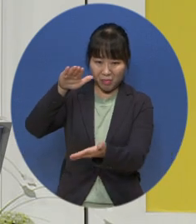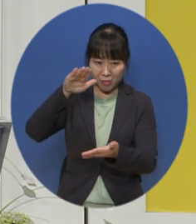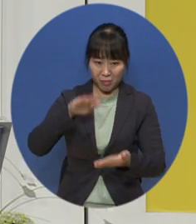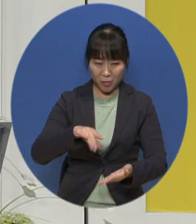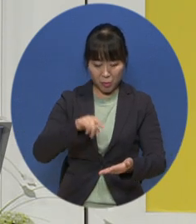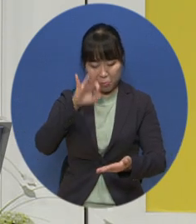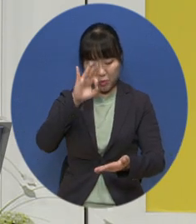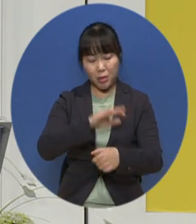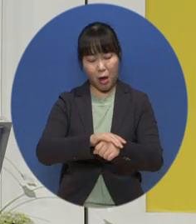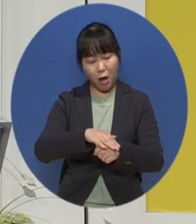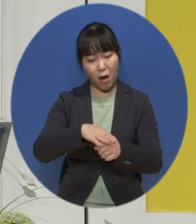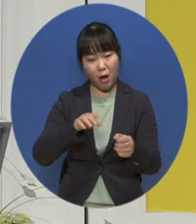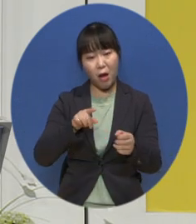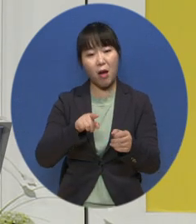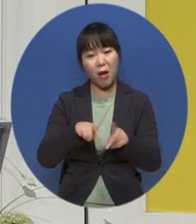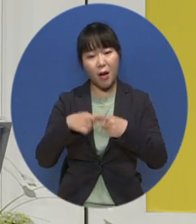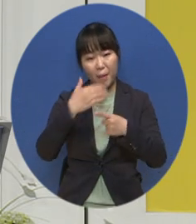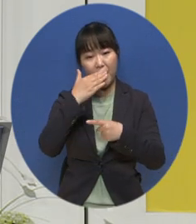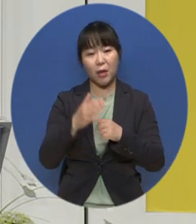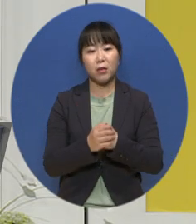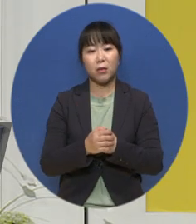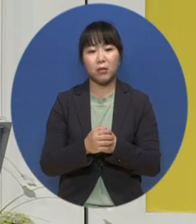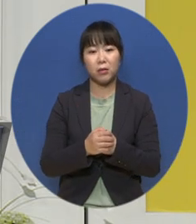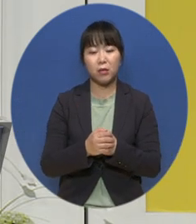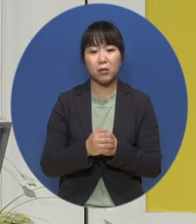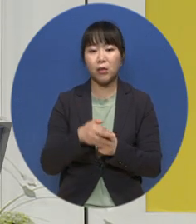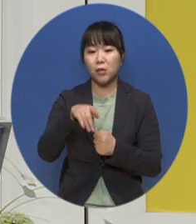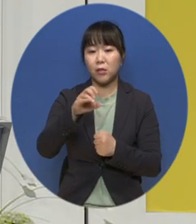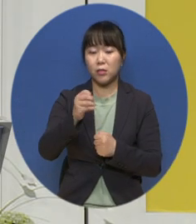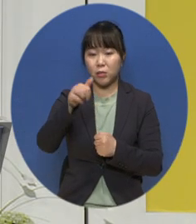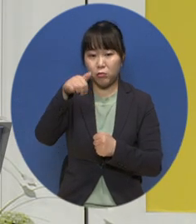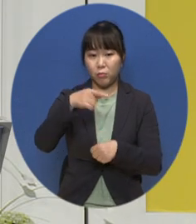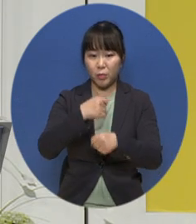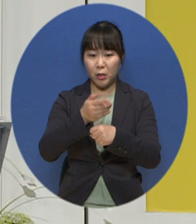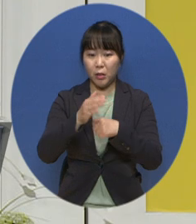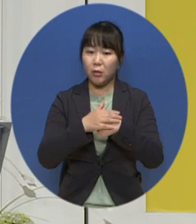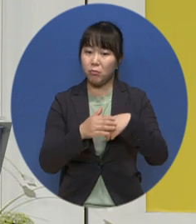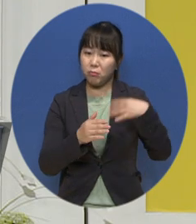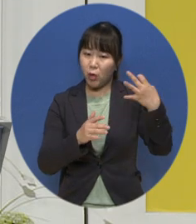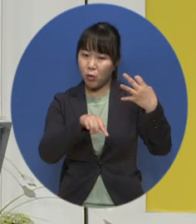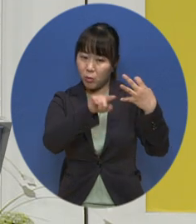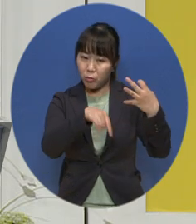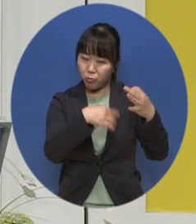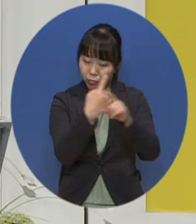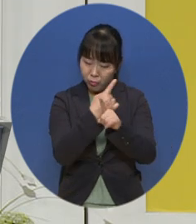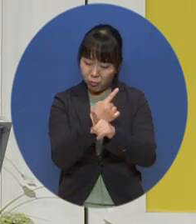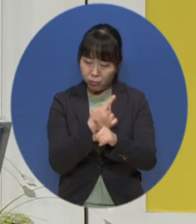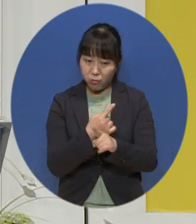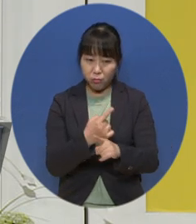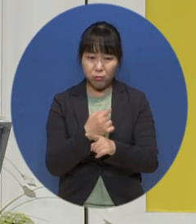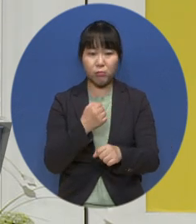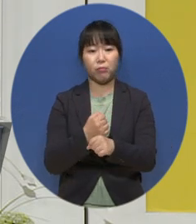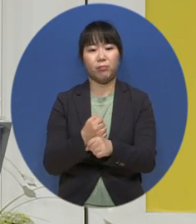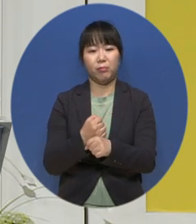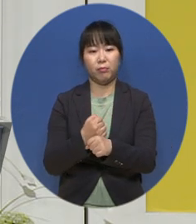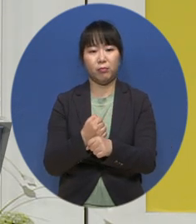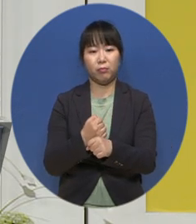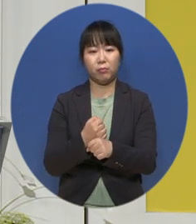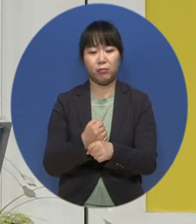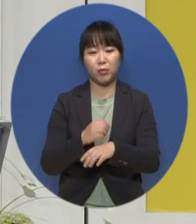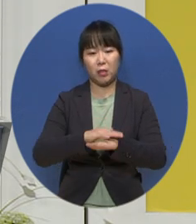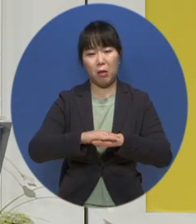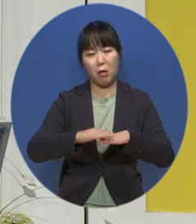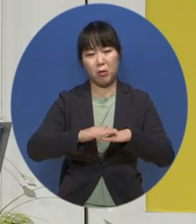잘봅니다 보니 그 친구가 만들어 놨어요 그것이 내고 중에서 한 14가지 정도로 이제 또 그치만 만들어 가는데 그건 이제